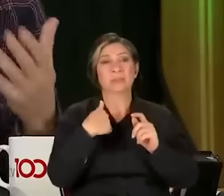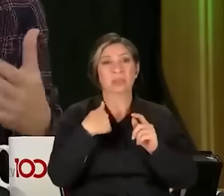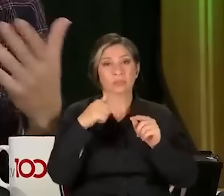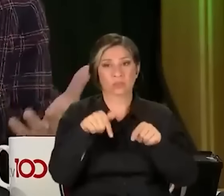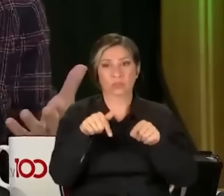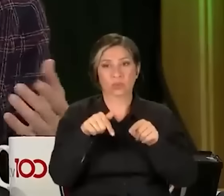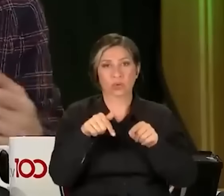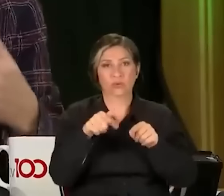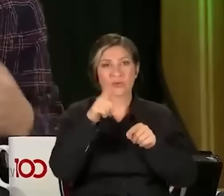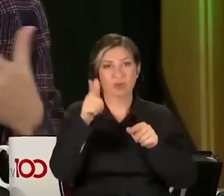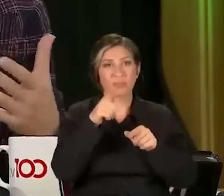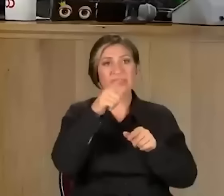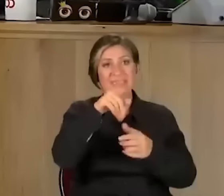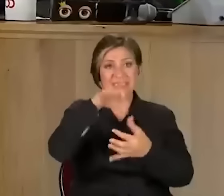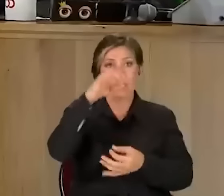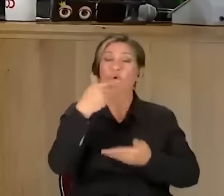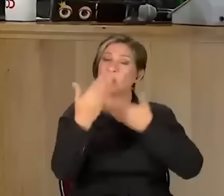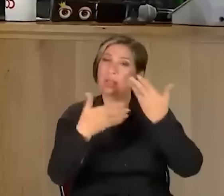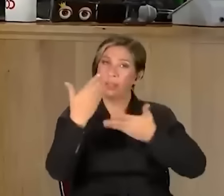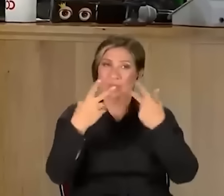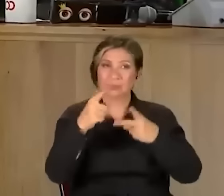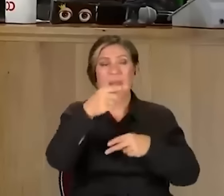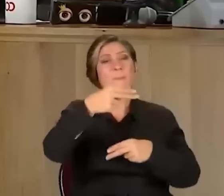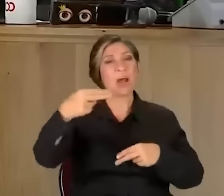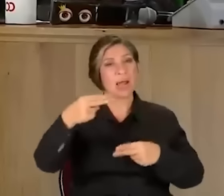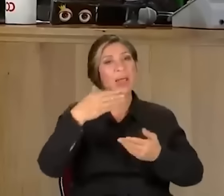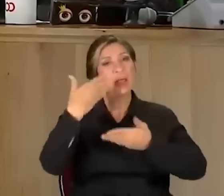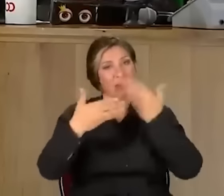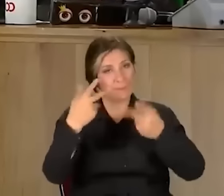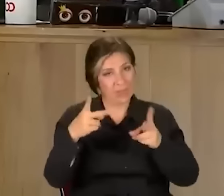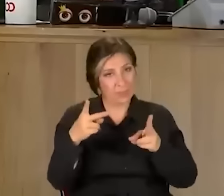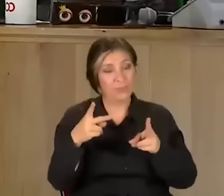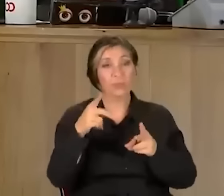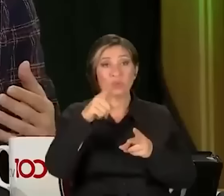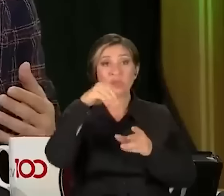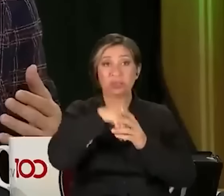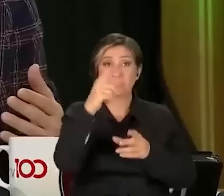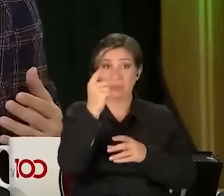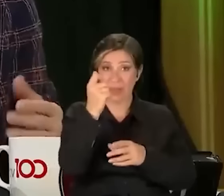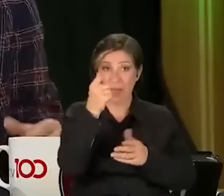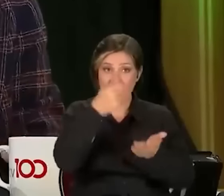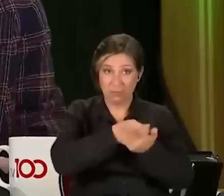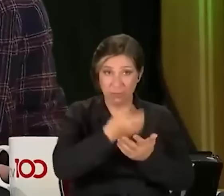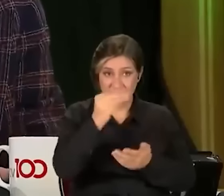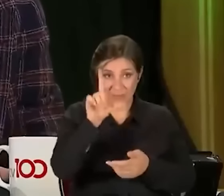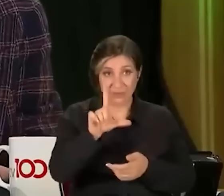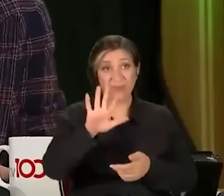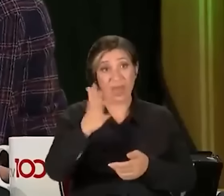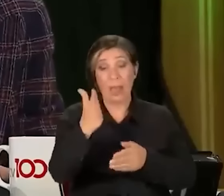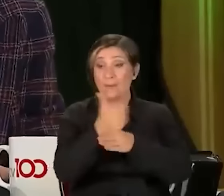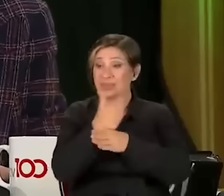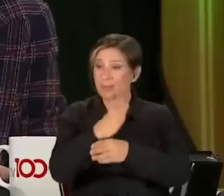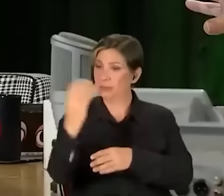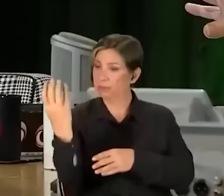bu videomda senden bahsedebilirim. Senin markandan bahsedebilirim. Bunun için bir rakam olması lazım. Ya da